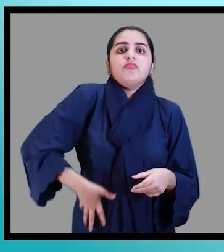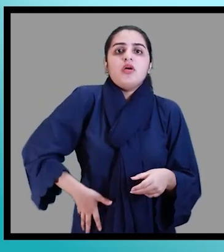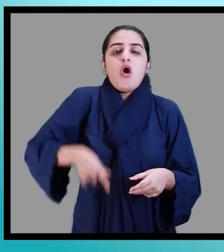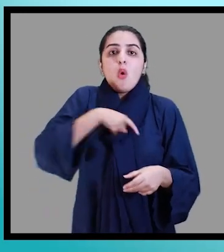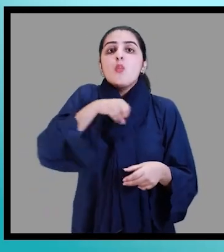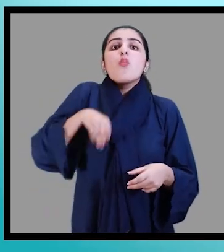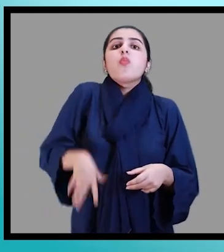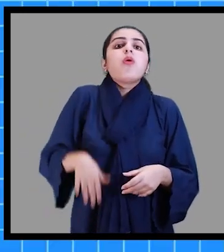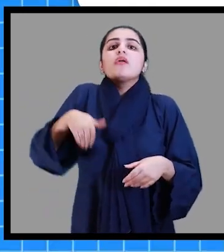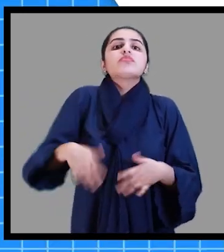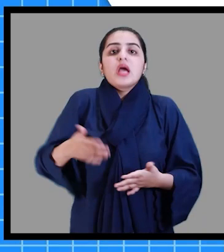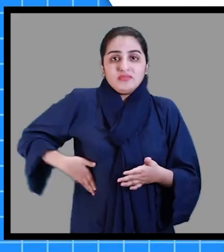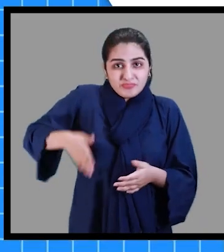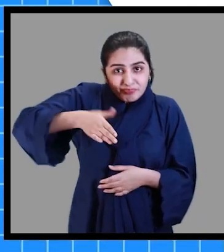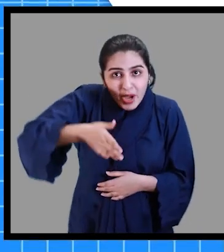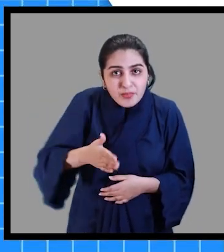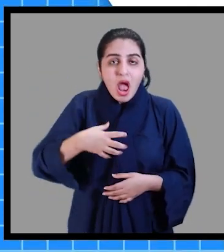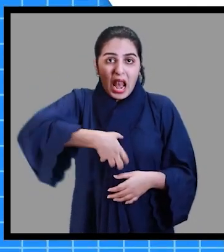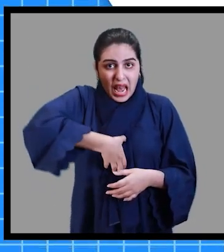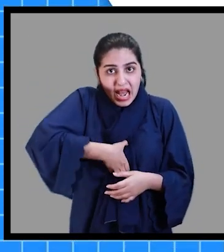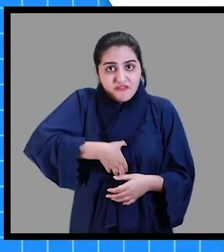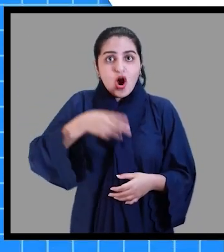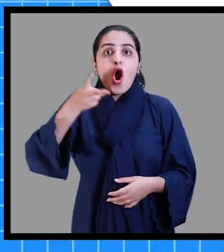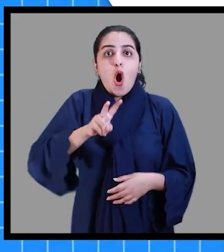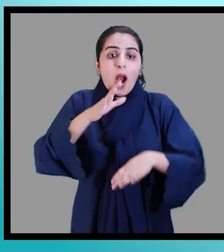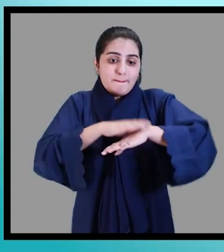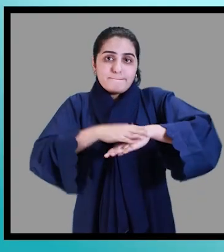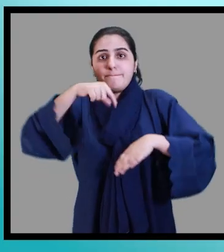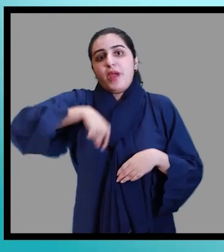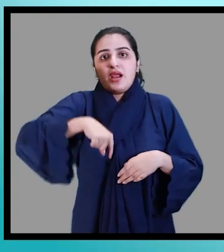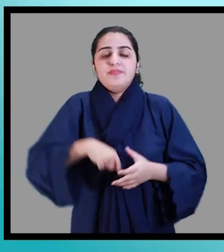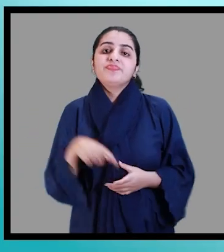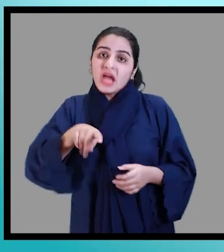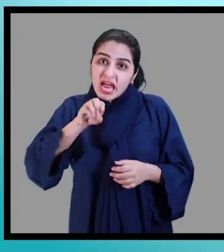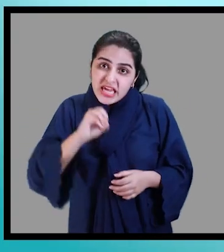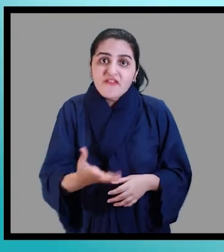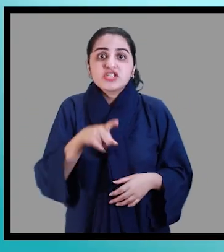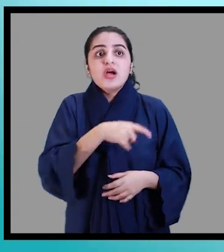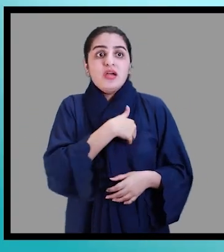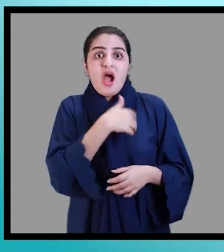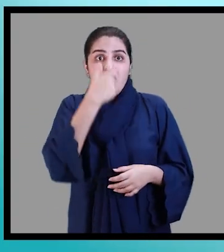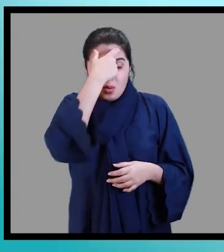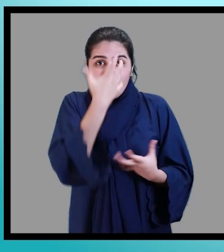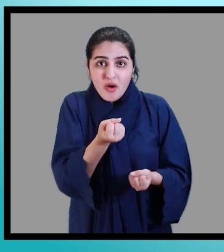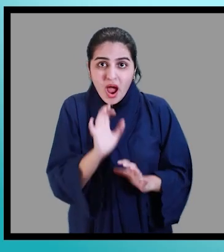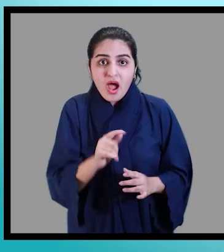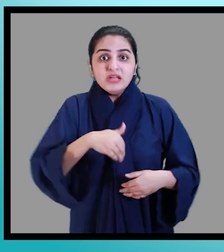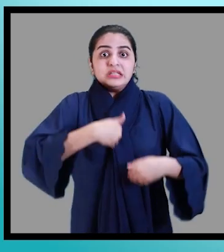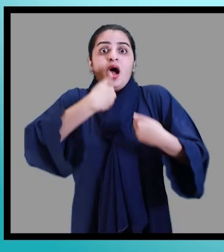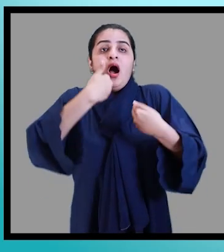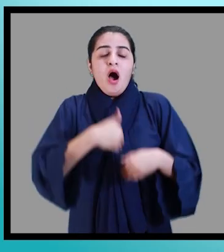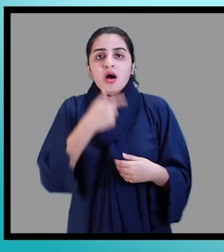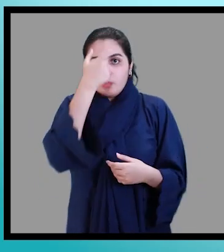और पीछे क्या क्या शामिल है? फेफड़े, लिवर और पैर। इसीलिए हार्ट फेलियर के अंदर सबसे पहले सांस में